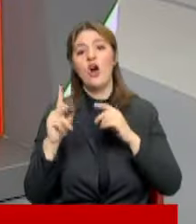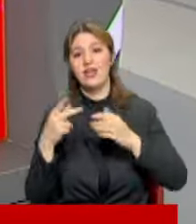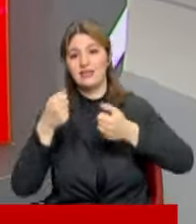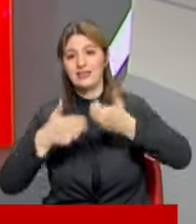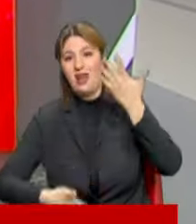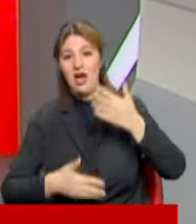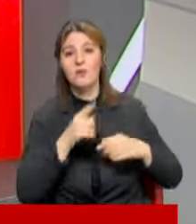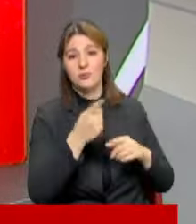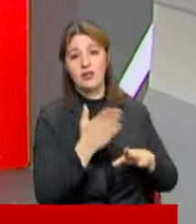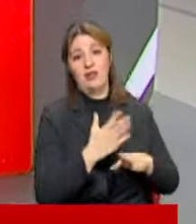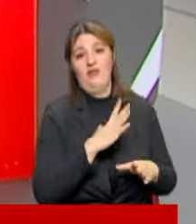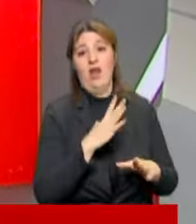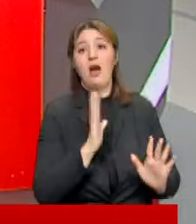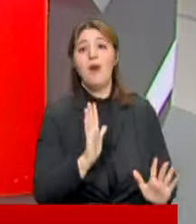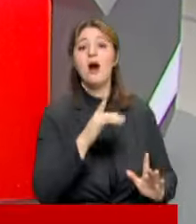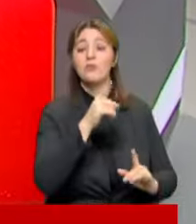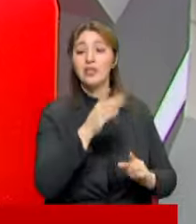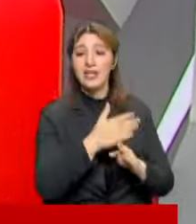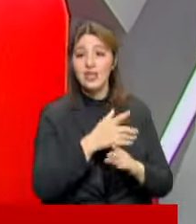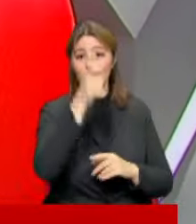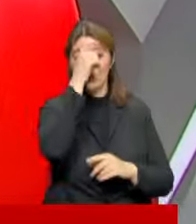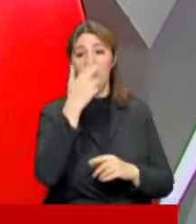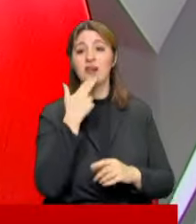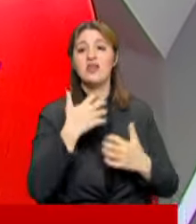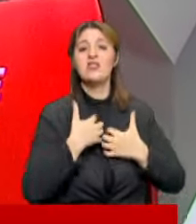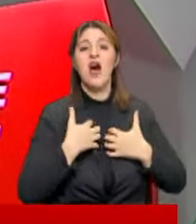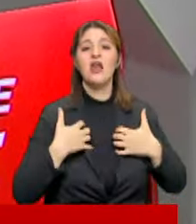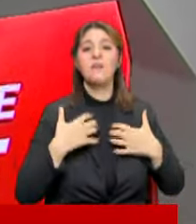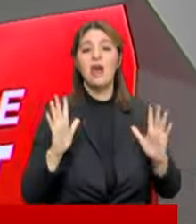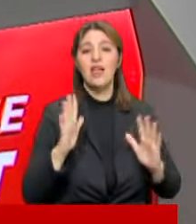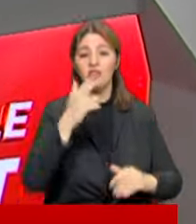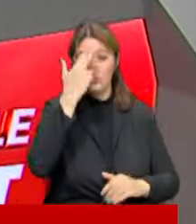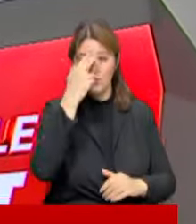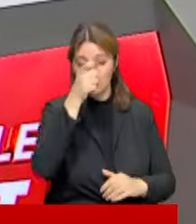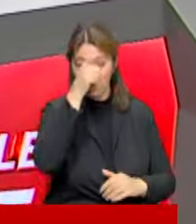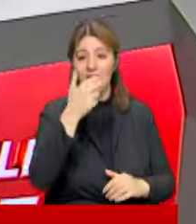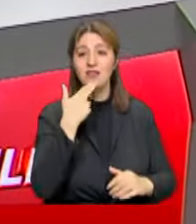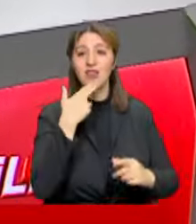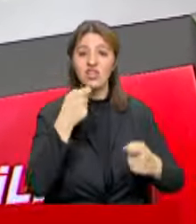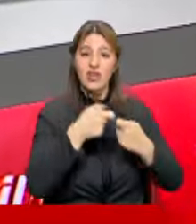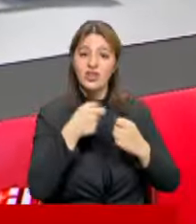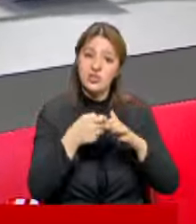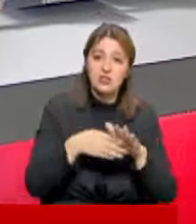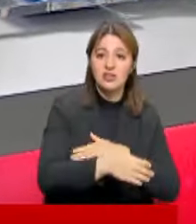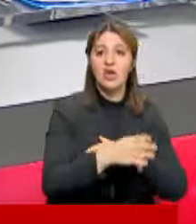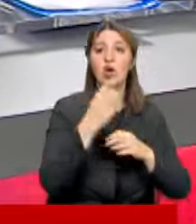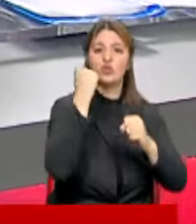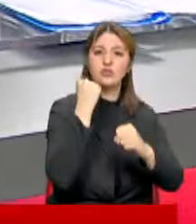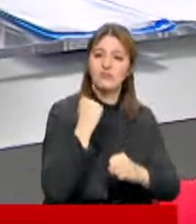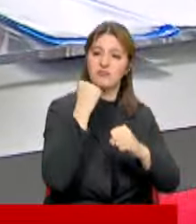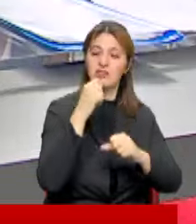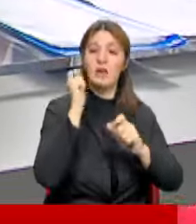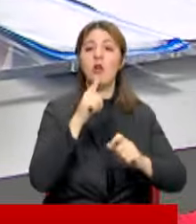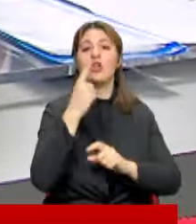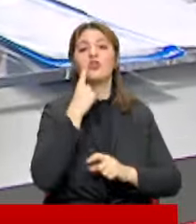s bunun bir sebebi var hocam Bunun sebebi Türk kadınının kahramanlığı Türk kadının cephede oluşu cepheye top taıyı